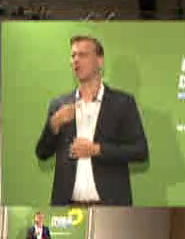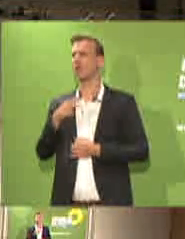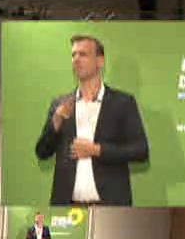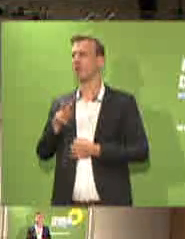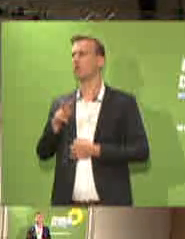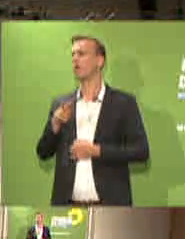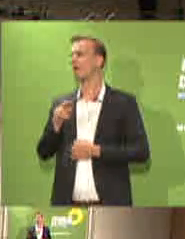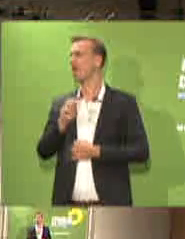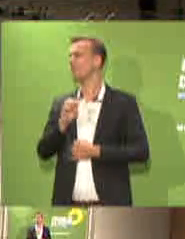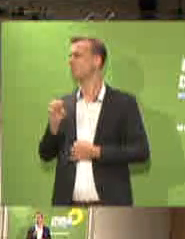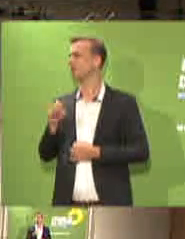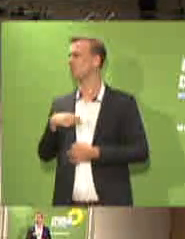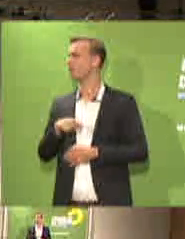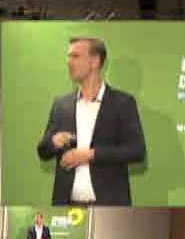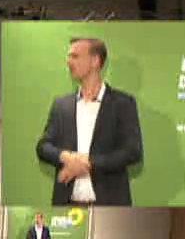Ennepe Ruhr.